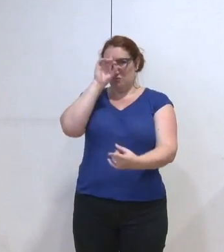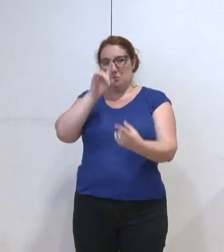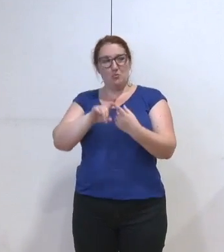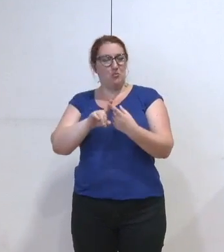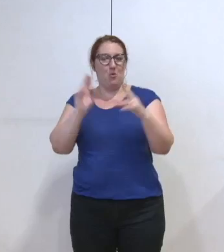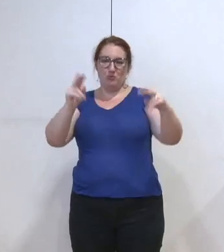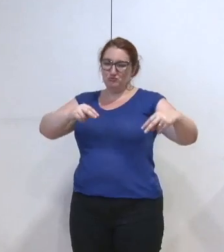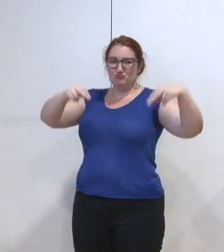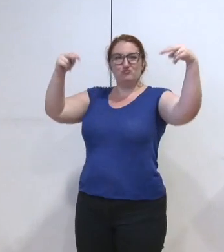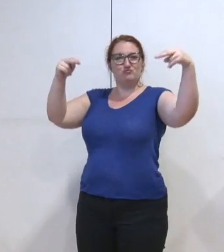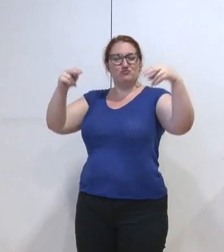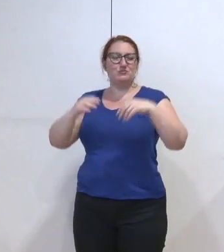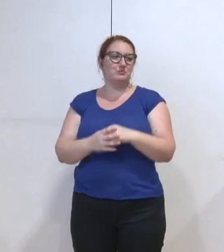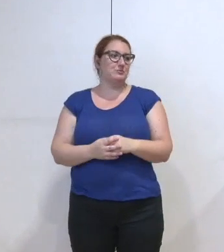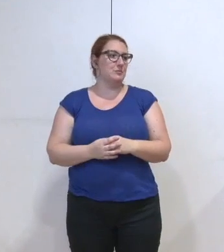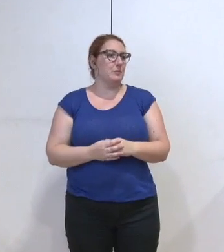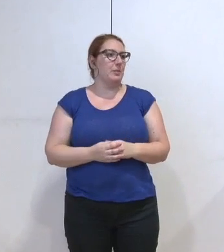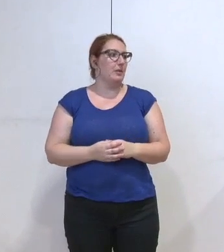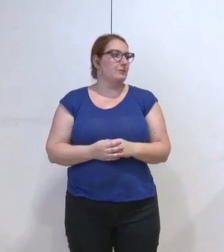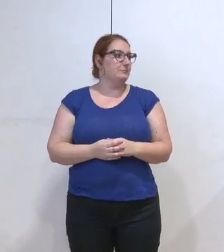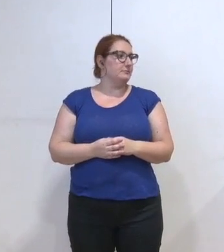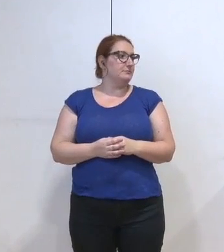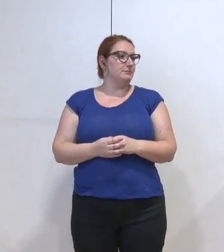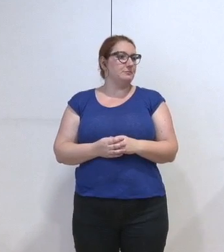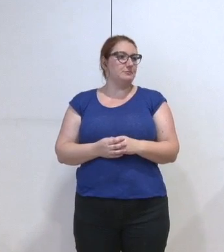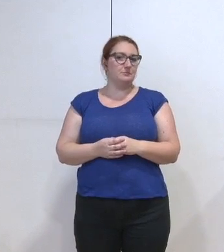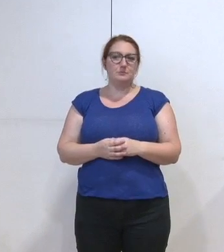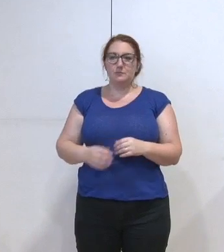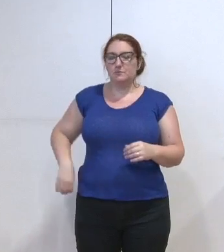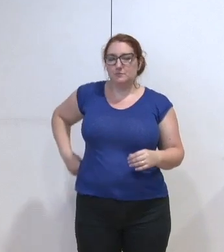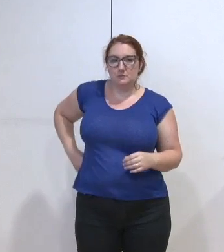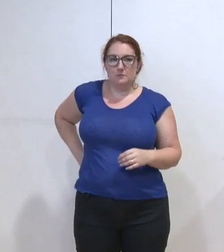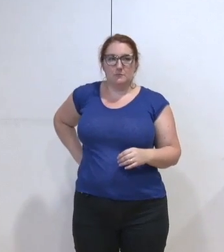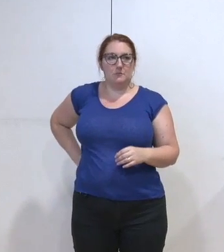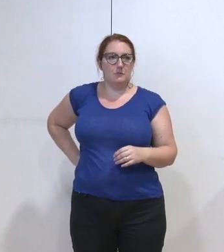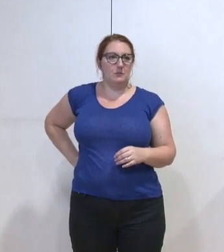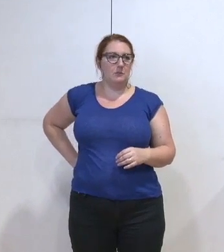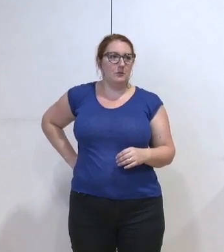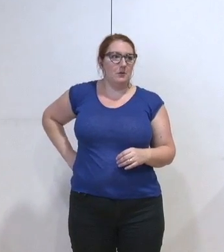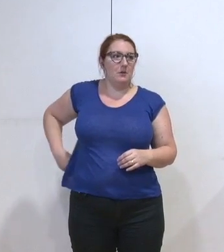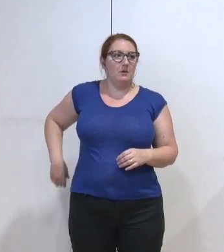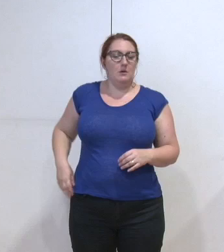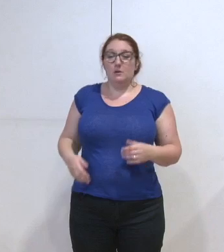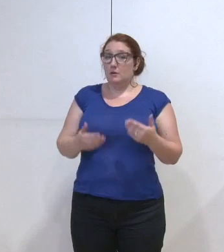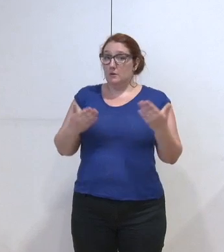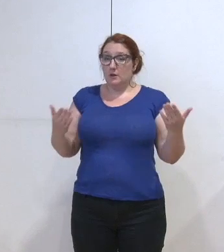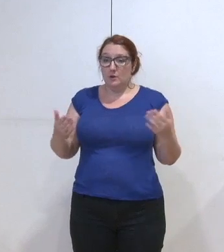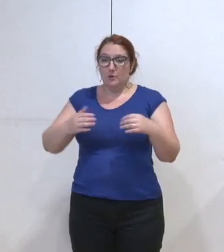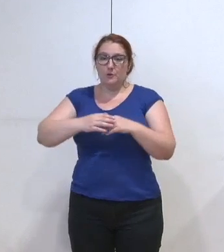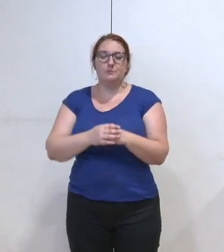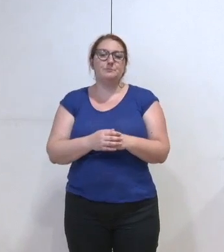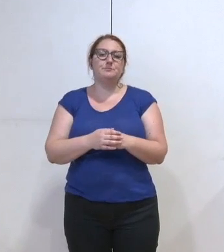sur sur la ville alors sur quoi porte la l'ABS